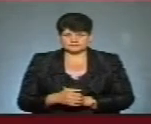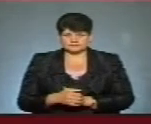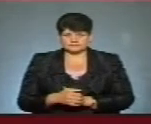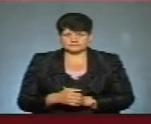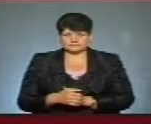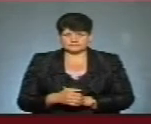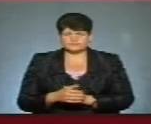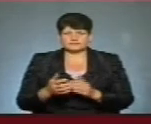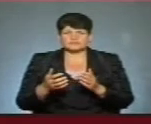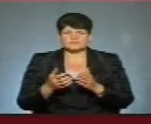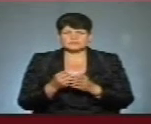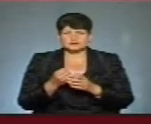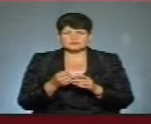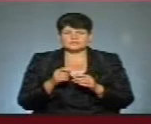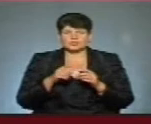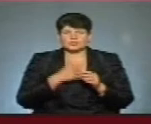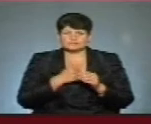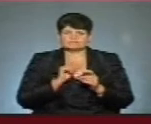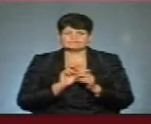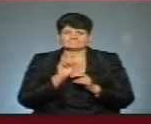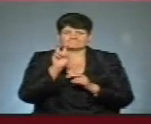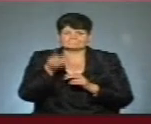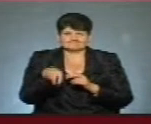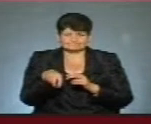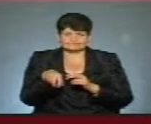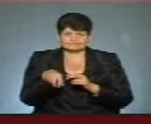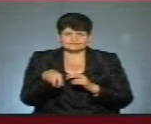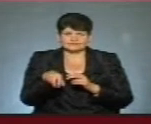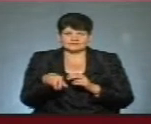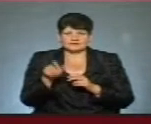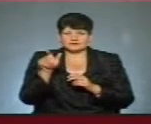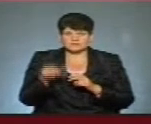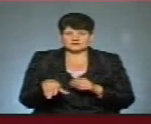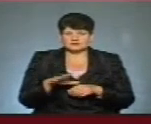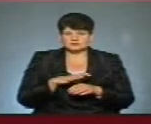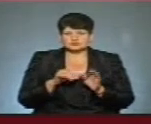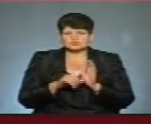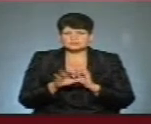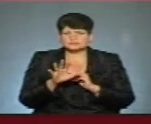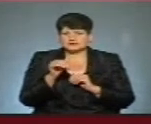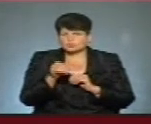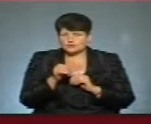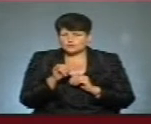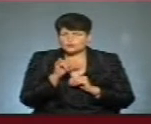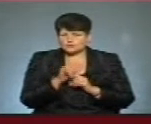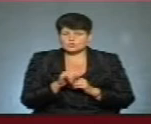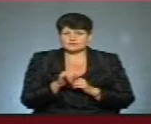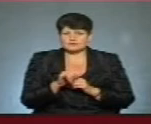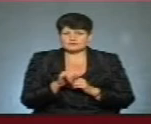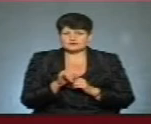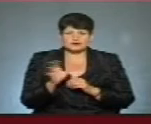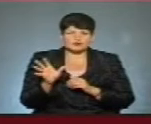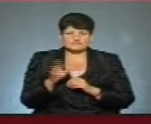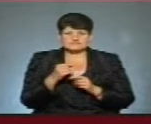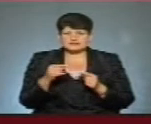Виявили його переселеним через паркан. Так, пацієнту було 65 років. У нього, як і у